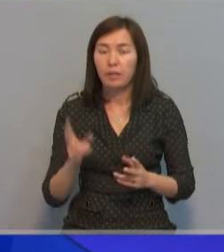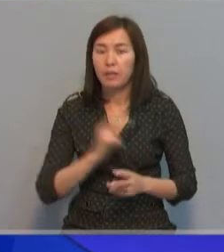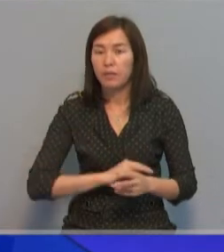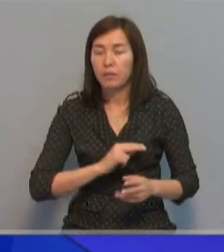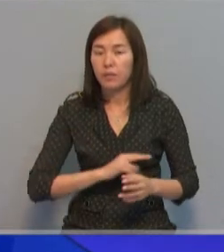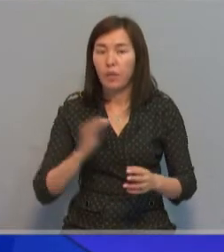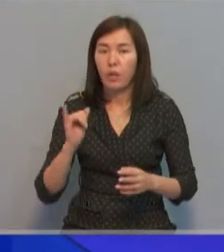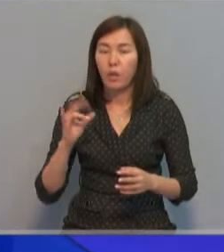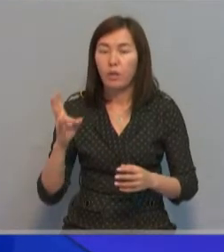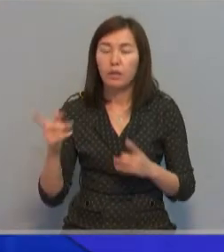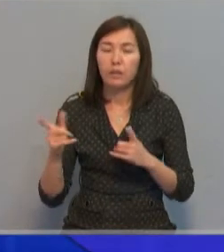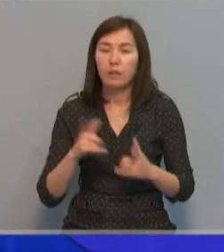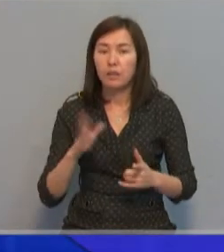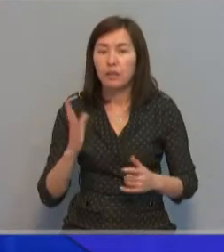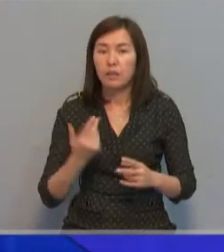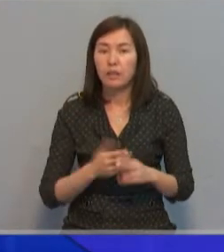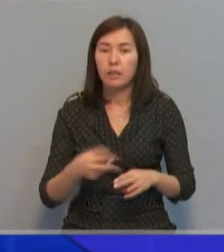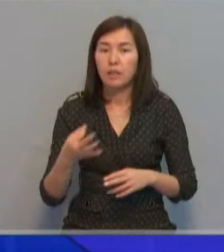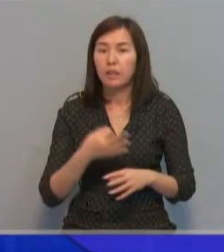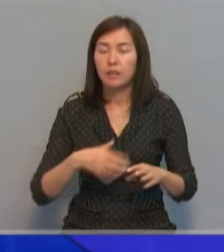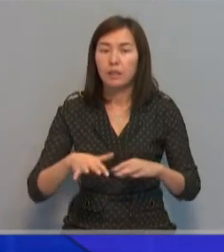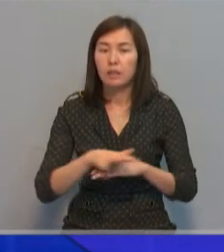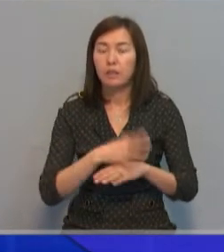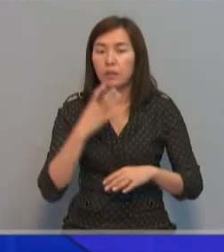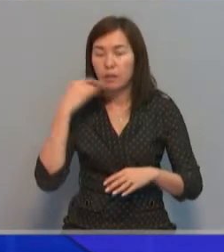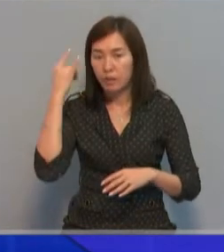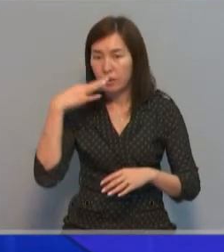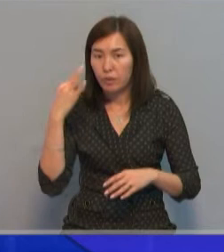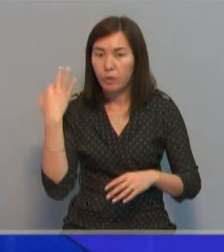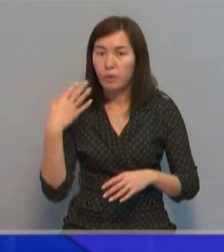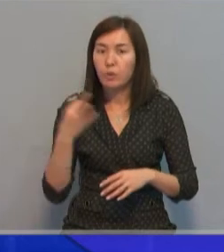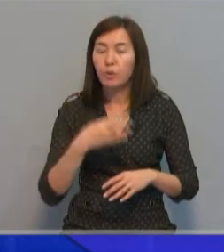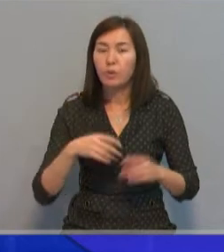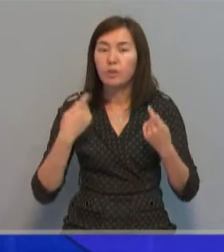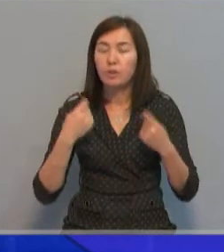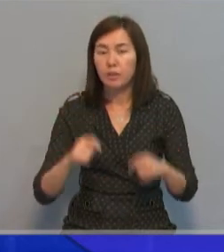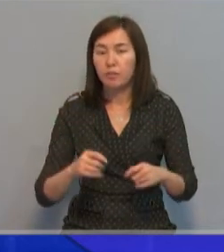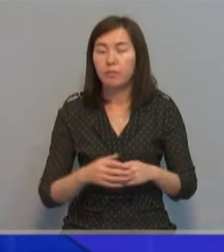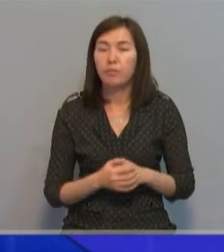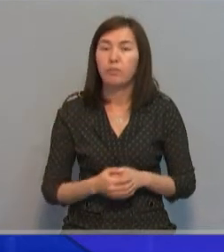өңдейміз, өңіп шығарамыз. Облыс, оңтүстік Қазақстан, Түркістан облысына сатамыз.